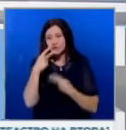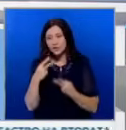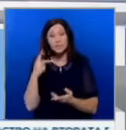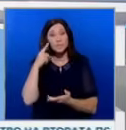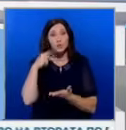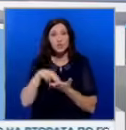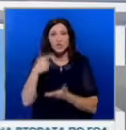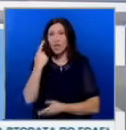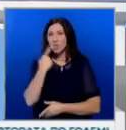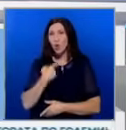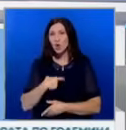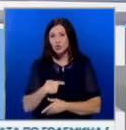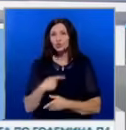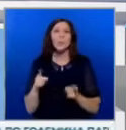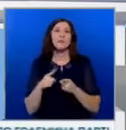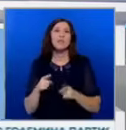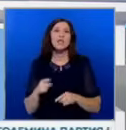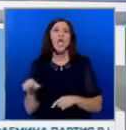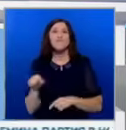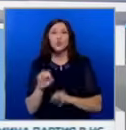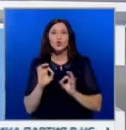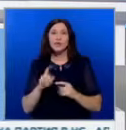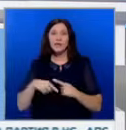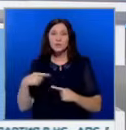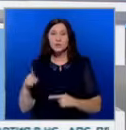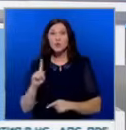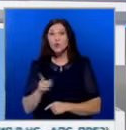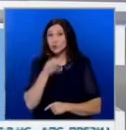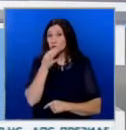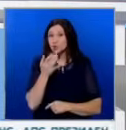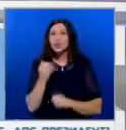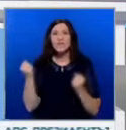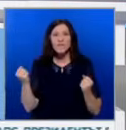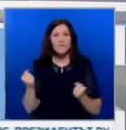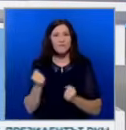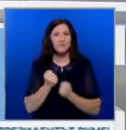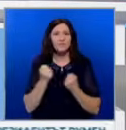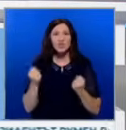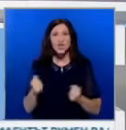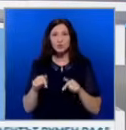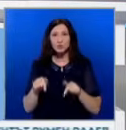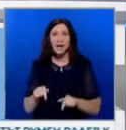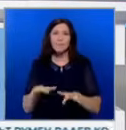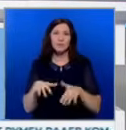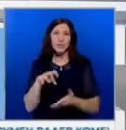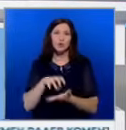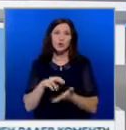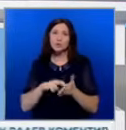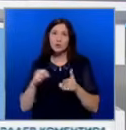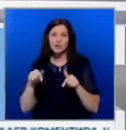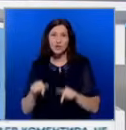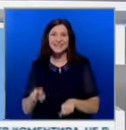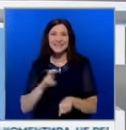че едноличното управление води до такива процеси, които се случват в движението сега. Парламентарната група изключи днес